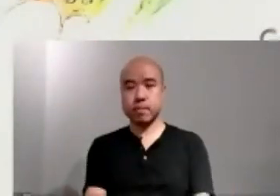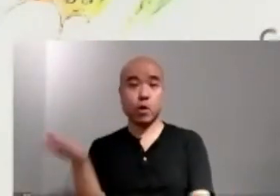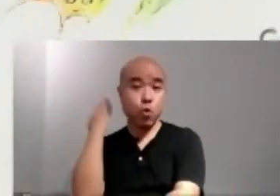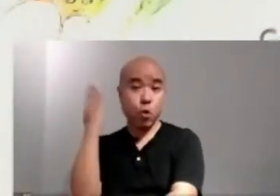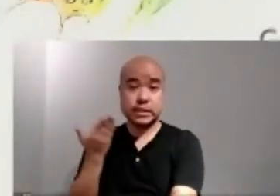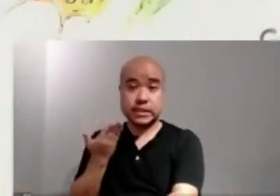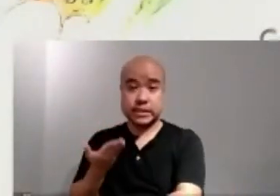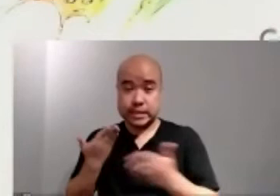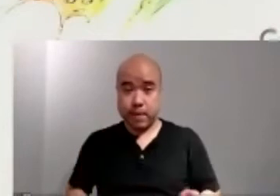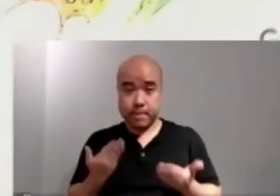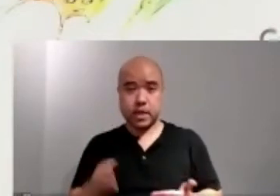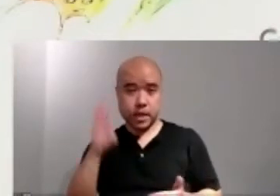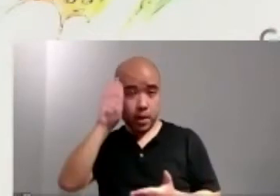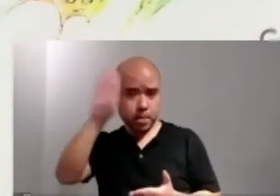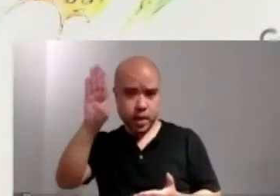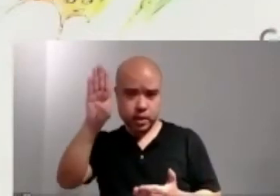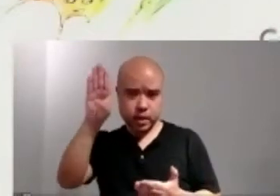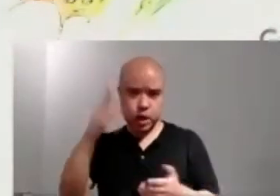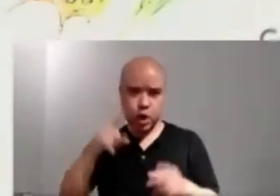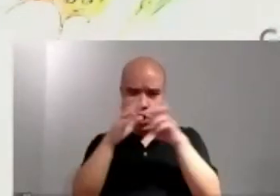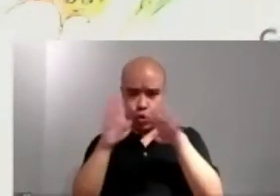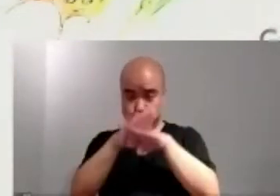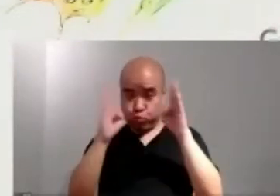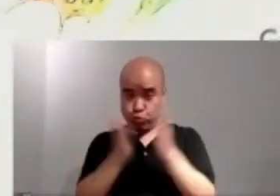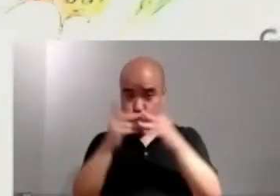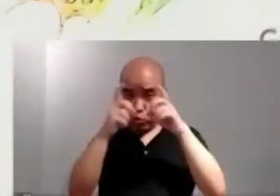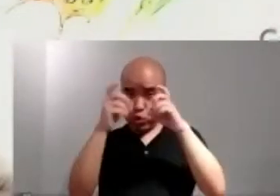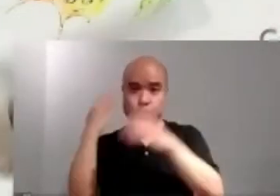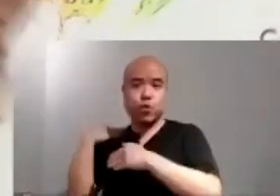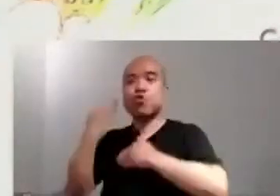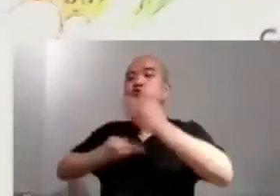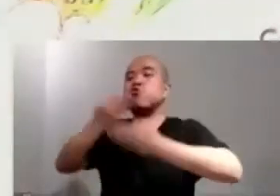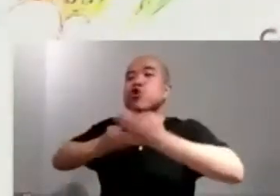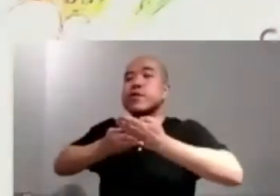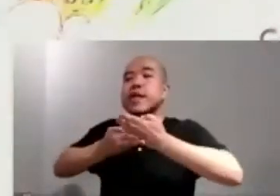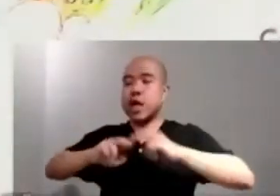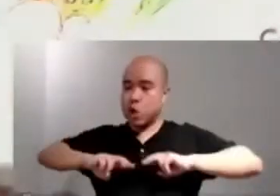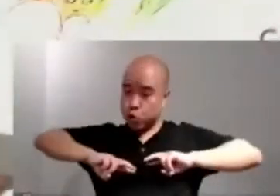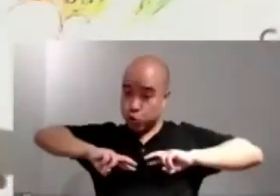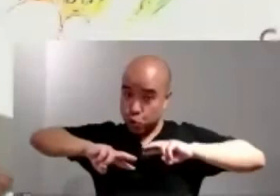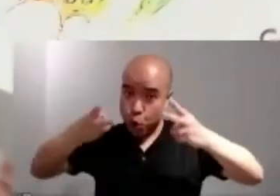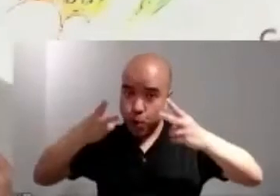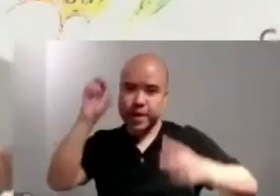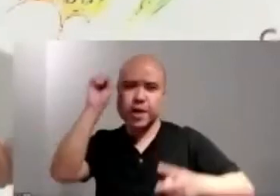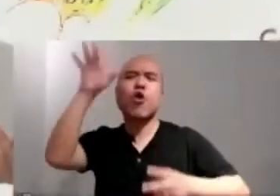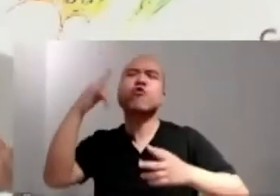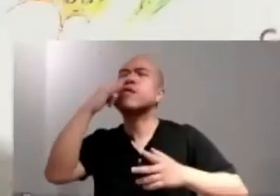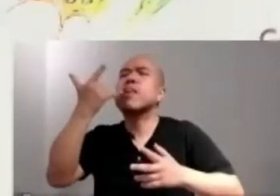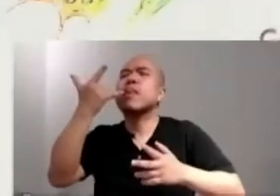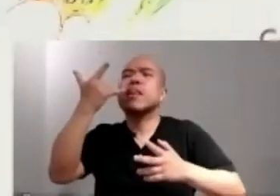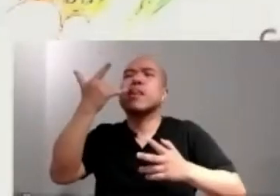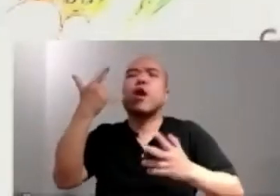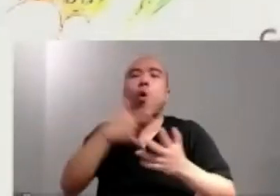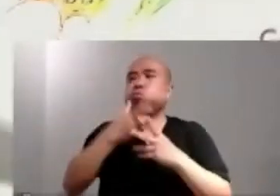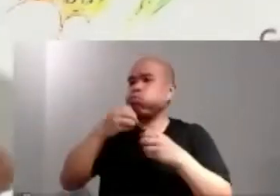天，傳承、蜕變、創新，這個是一個任何配搭的一個 matrix 來